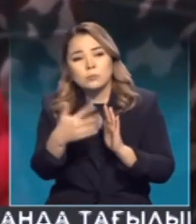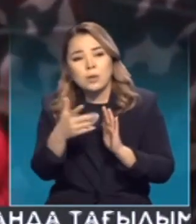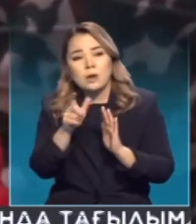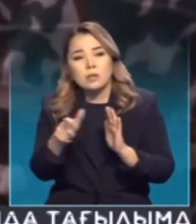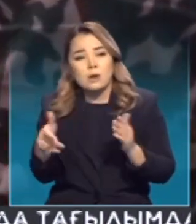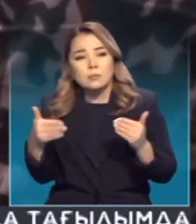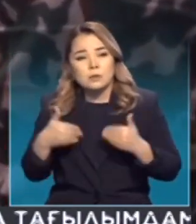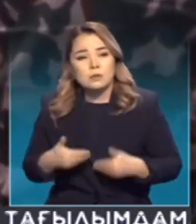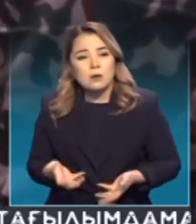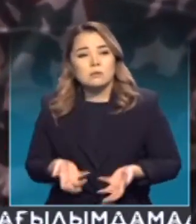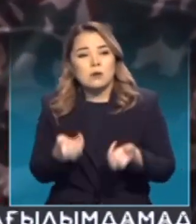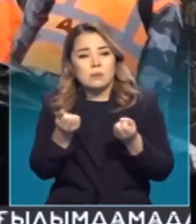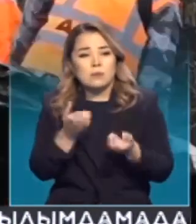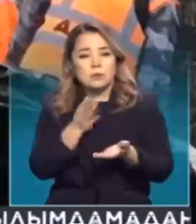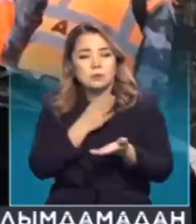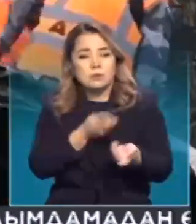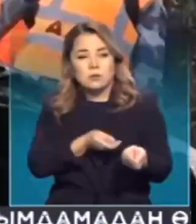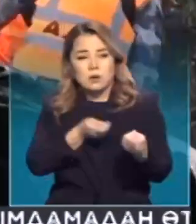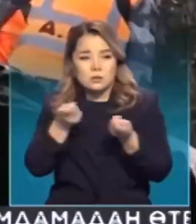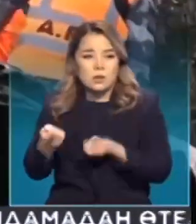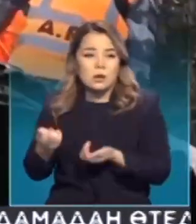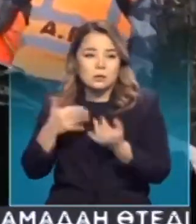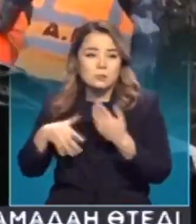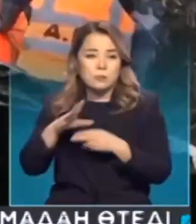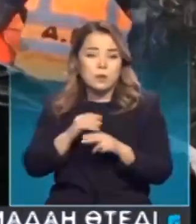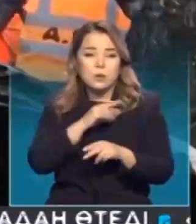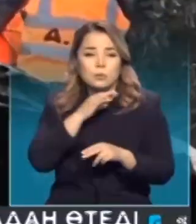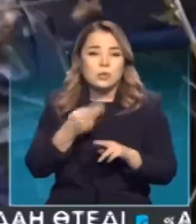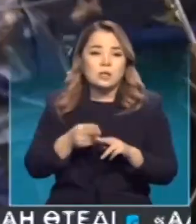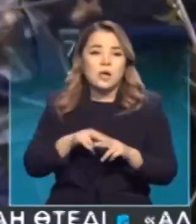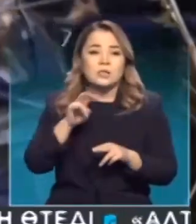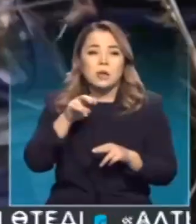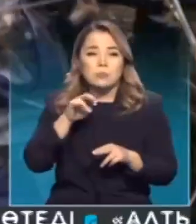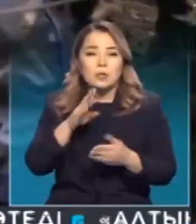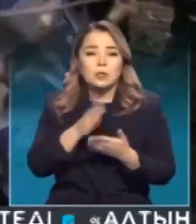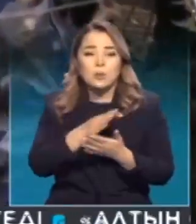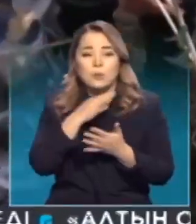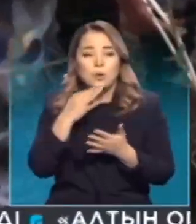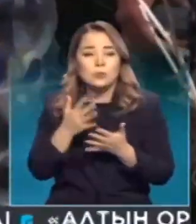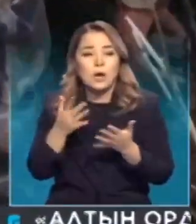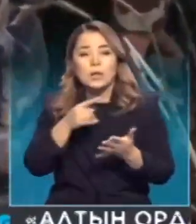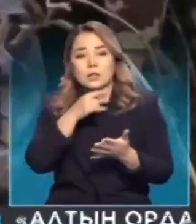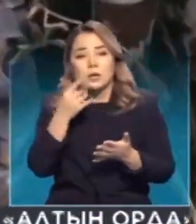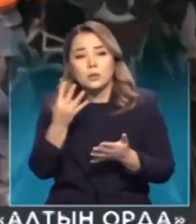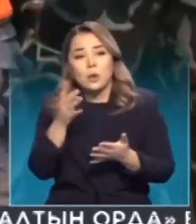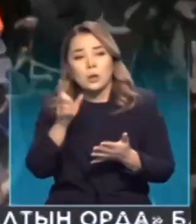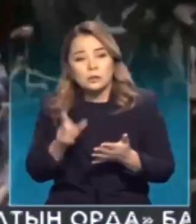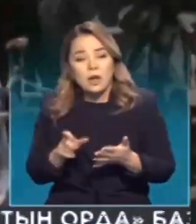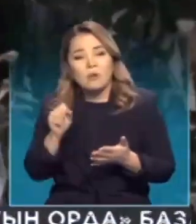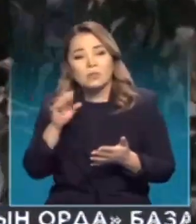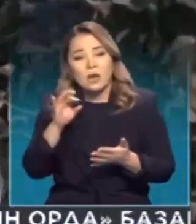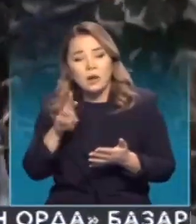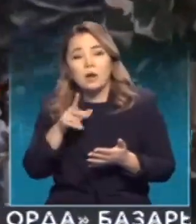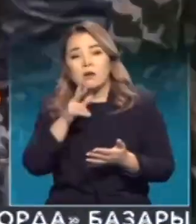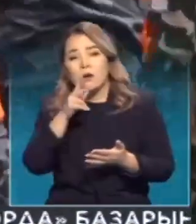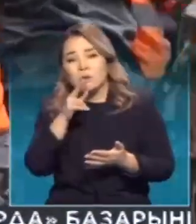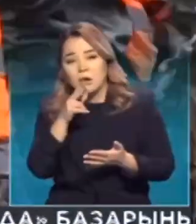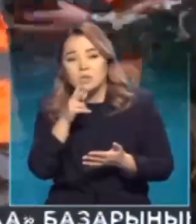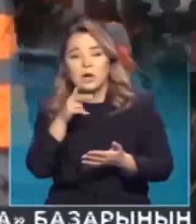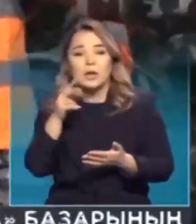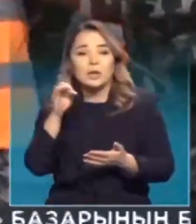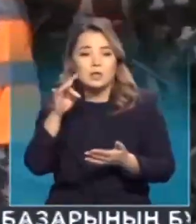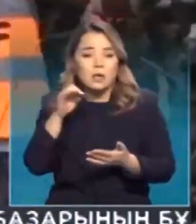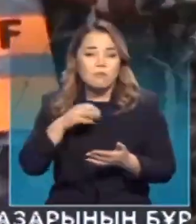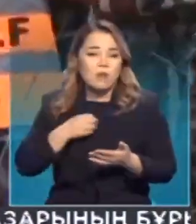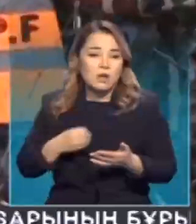адамның мәйітін алып шықты. Жан тәсілім еткендердің көбі непалдықтар, сонымен қатар Ресейдің 4 азаматы мен австралиялық, кореялық,